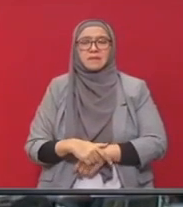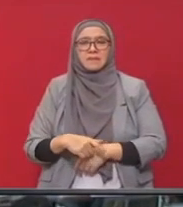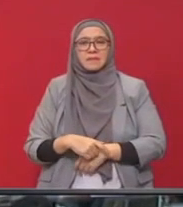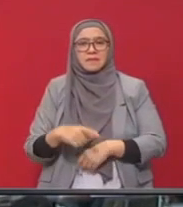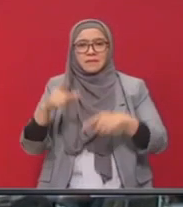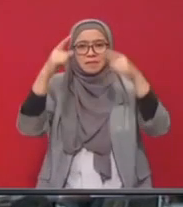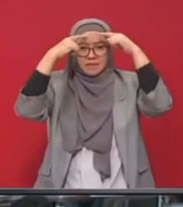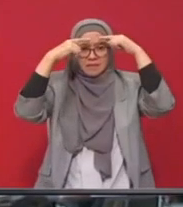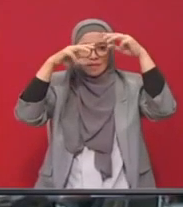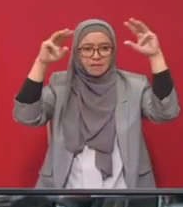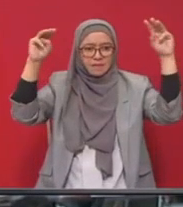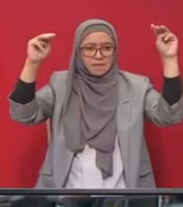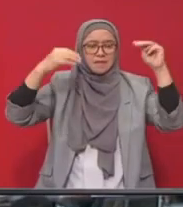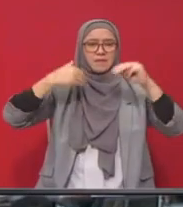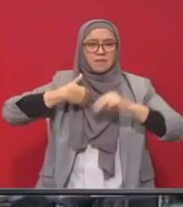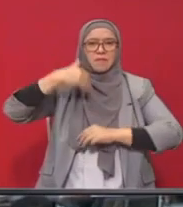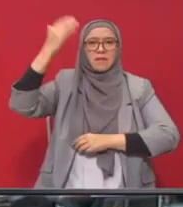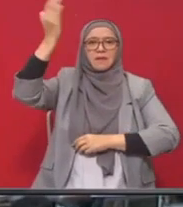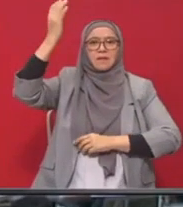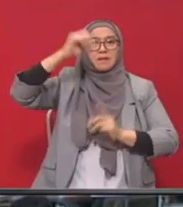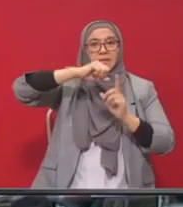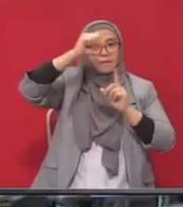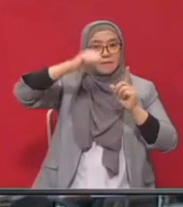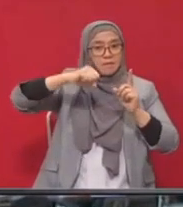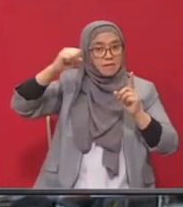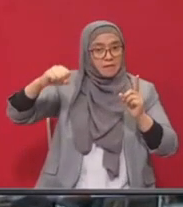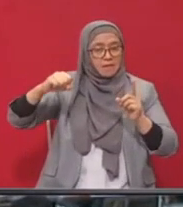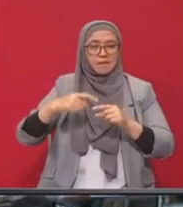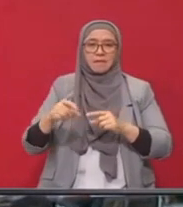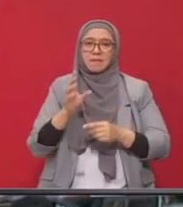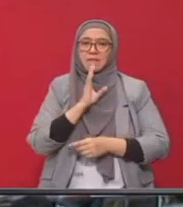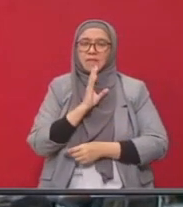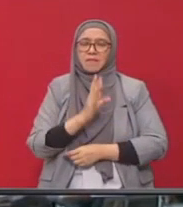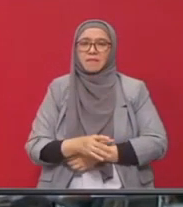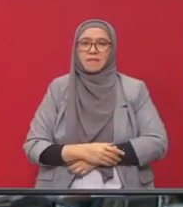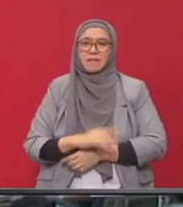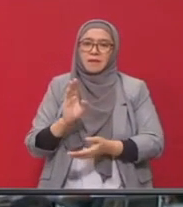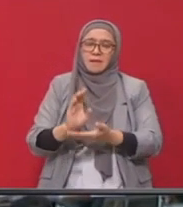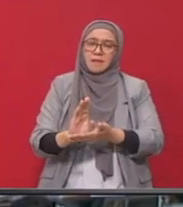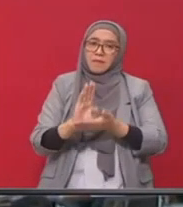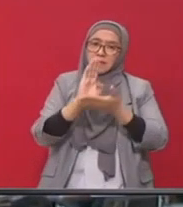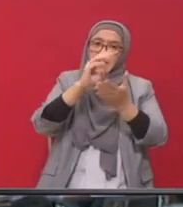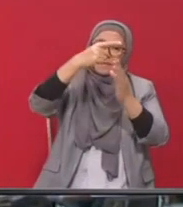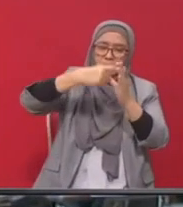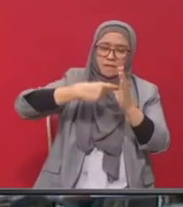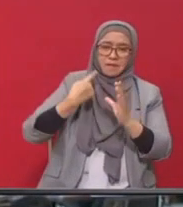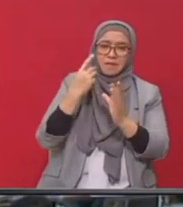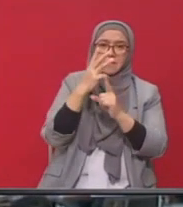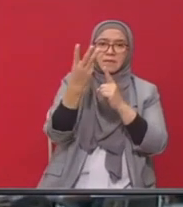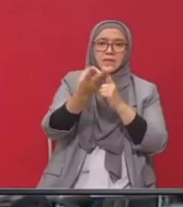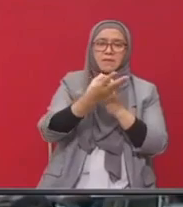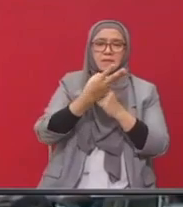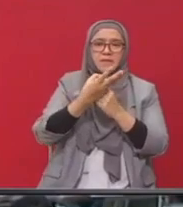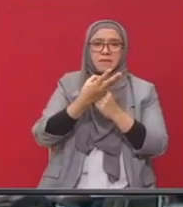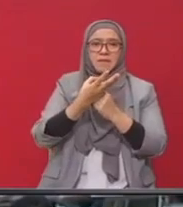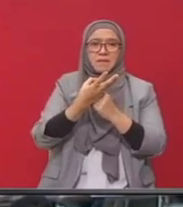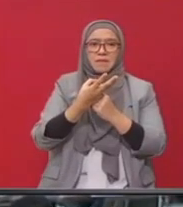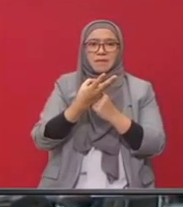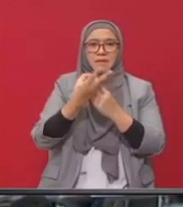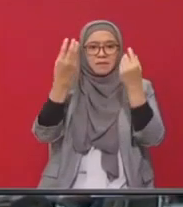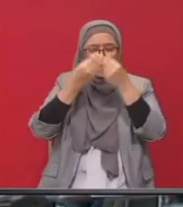berucap di Sandakan yang menyatakan bahwa bantuan bulan dan JKN berjumlah